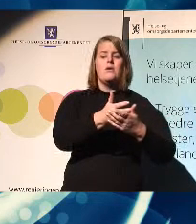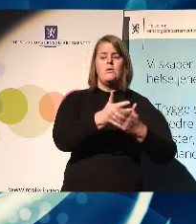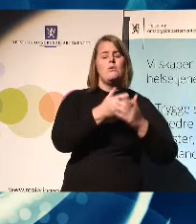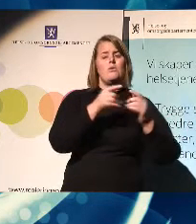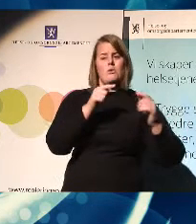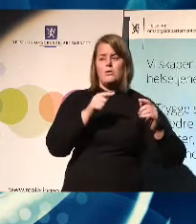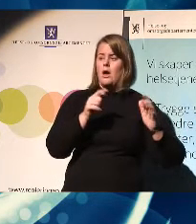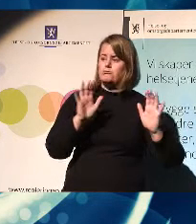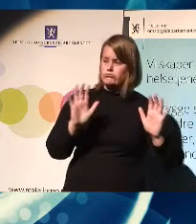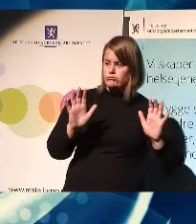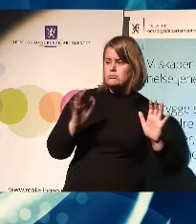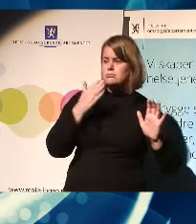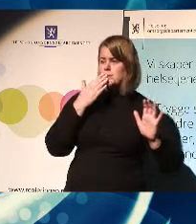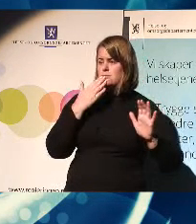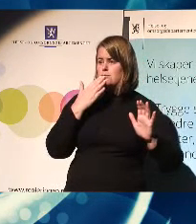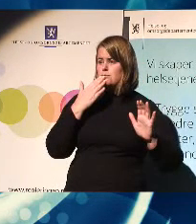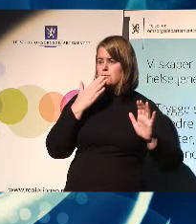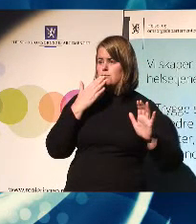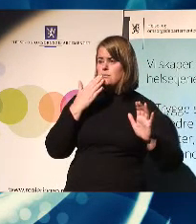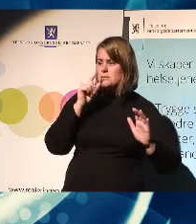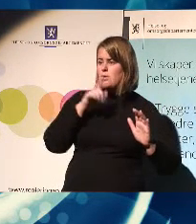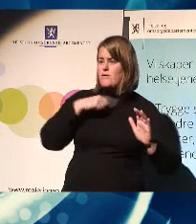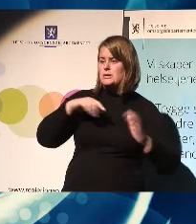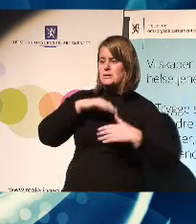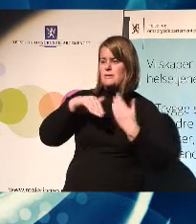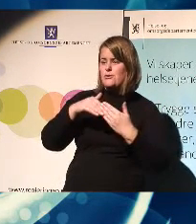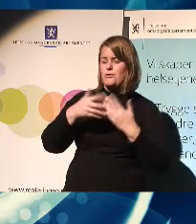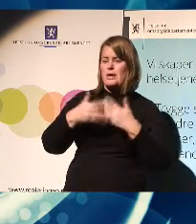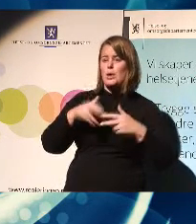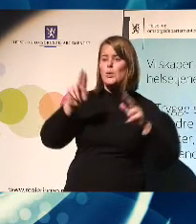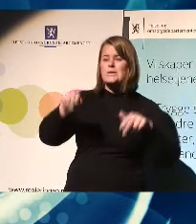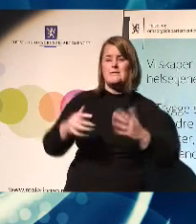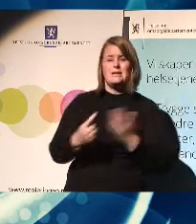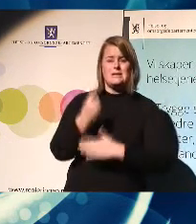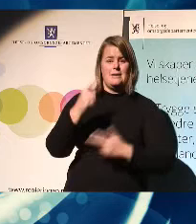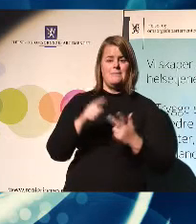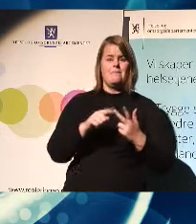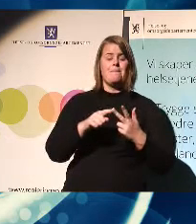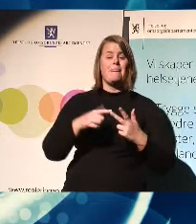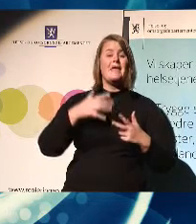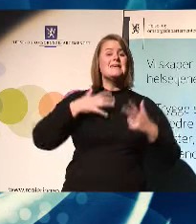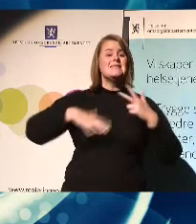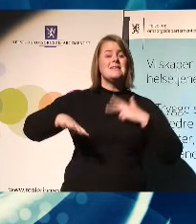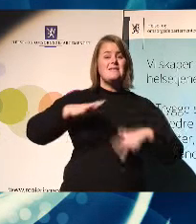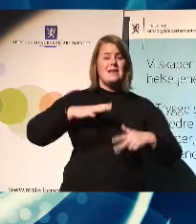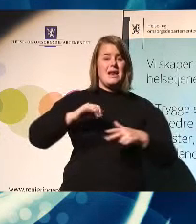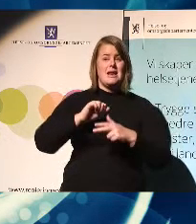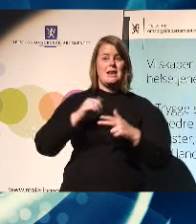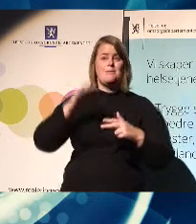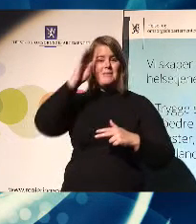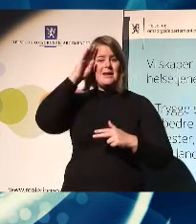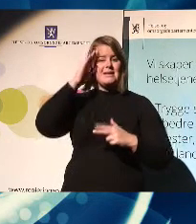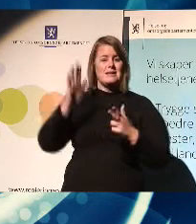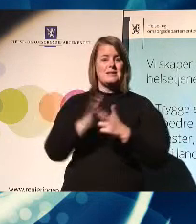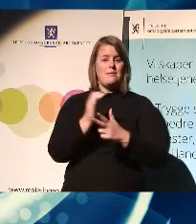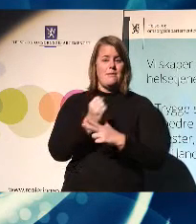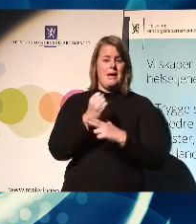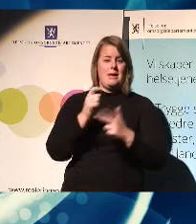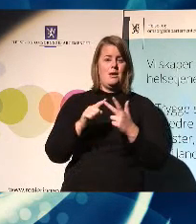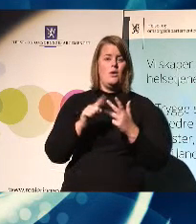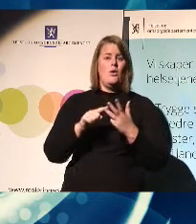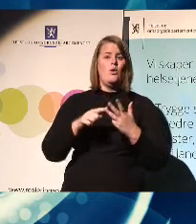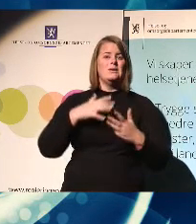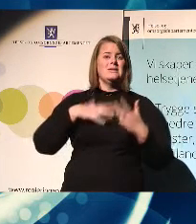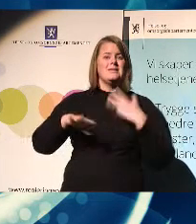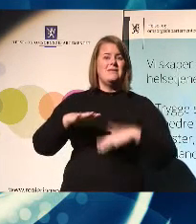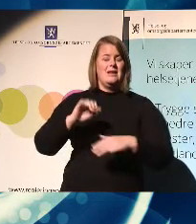vårt fungerer uavhengig av hva som skjer. Og så er jeg opptatt av sivilmilitært samarbeid, og jeg er også opptatt av sivilforsvaret.